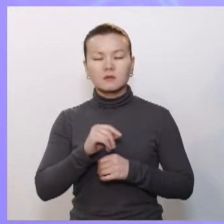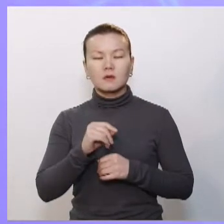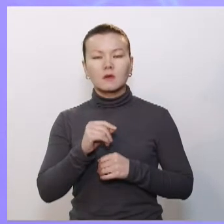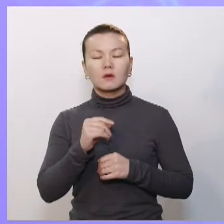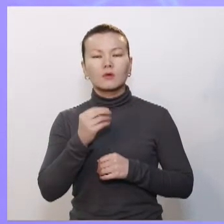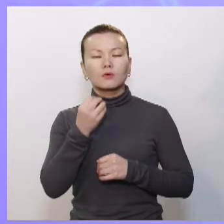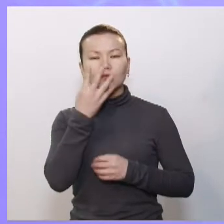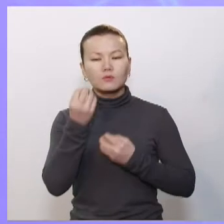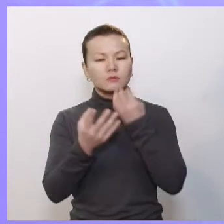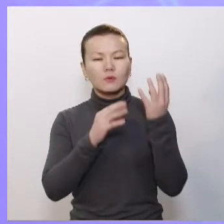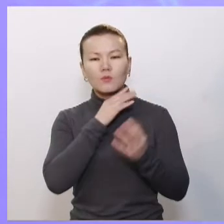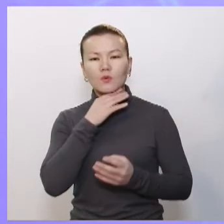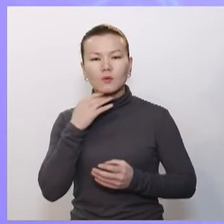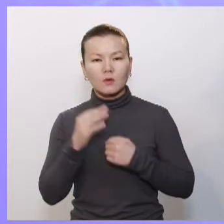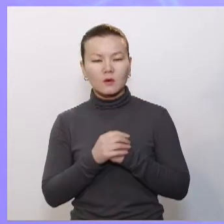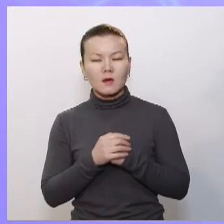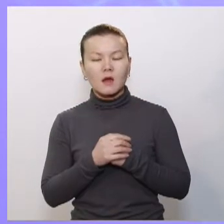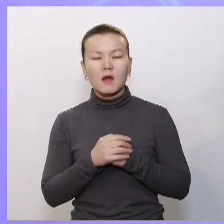Дарбыз, коон бышып турат.